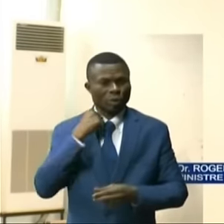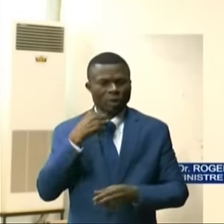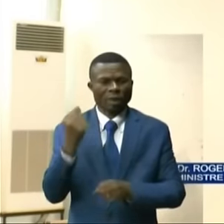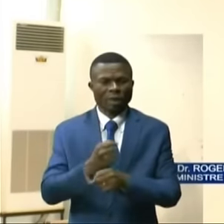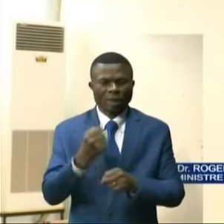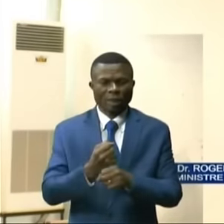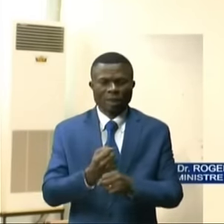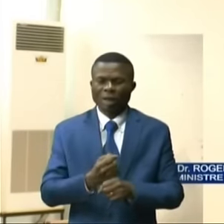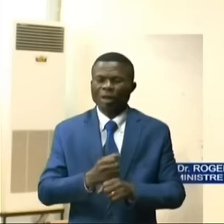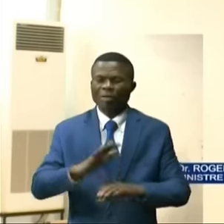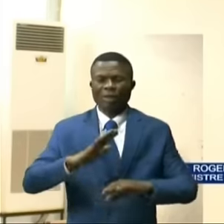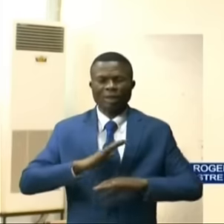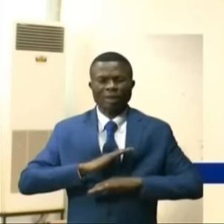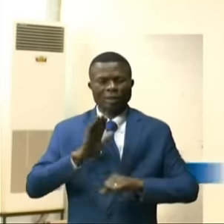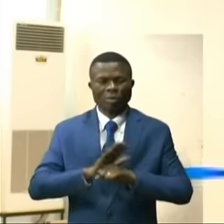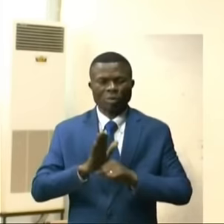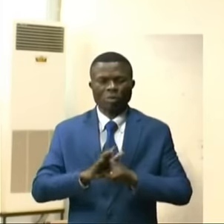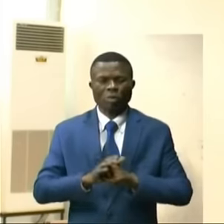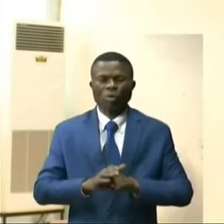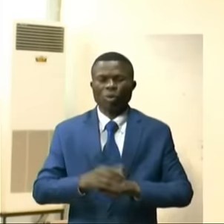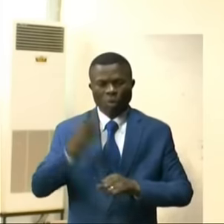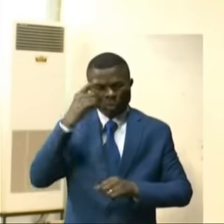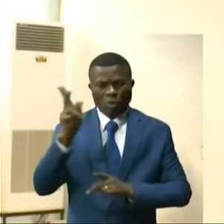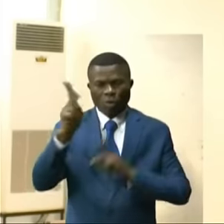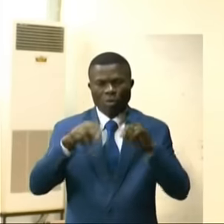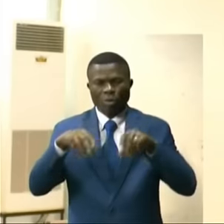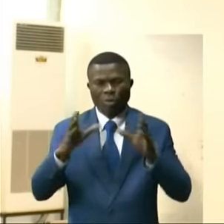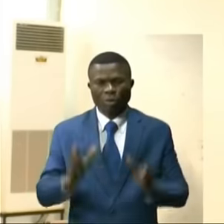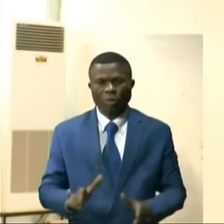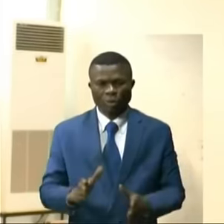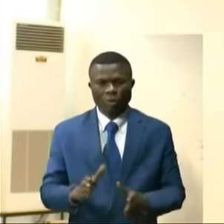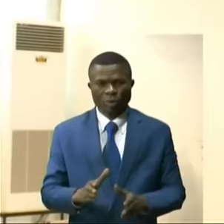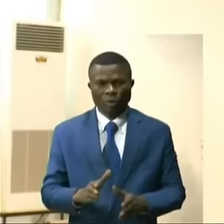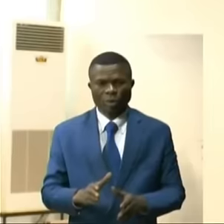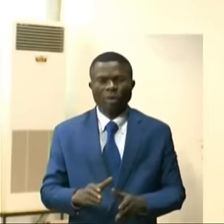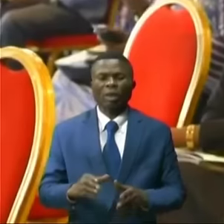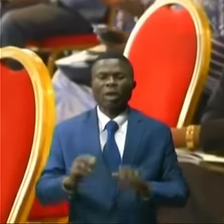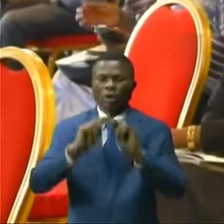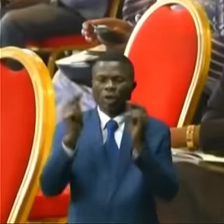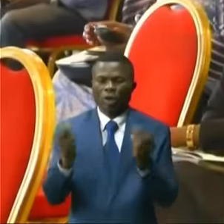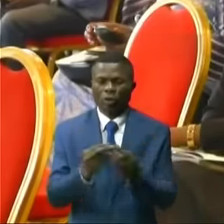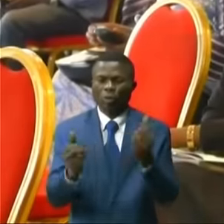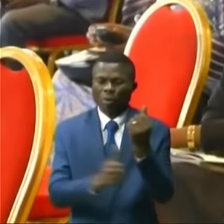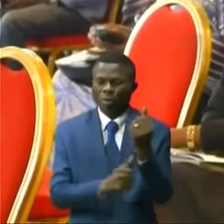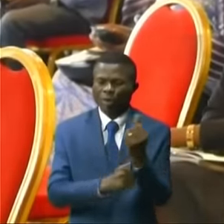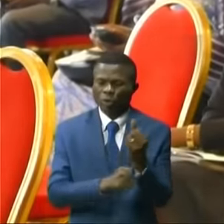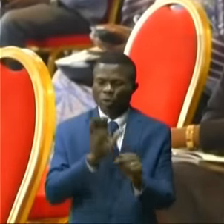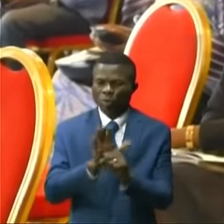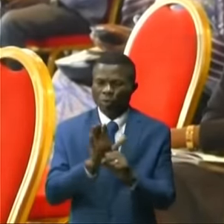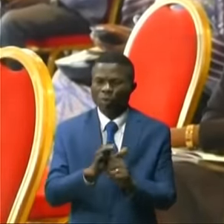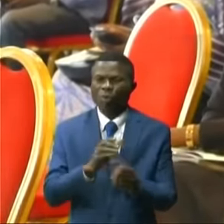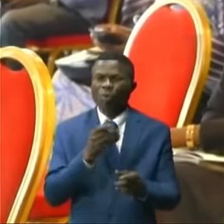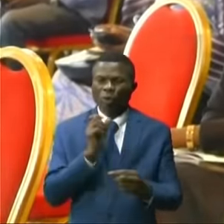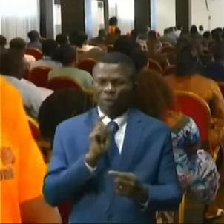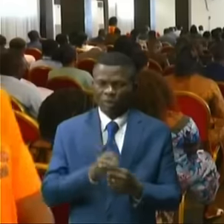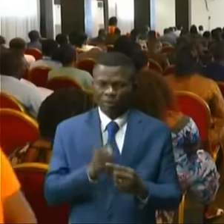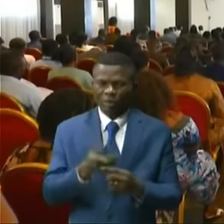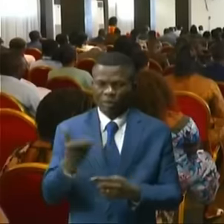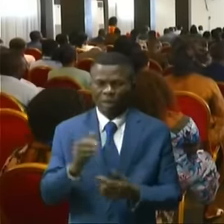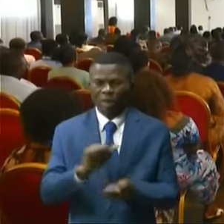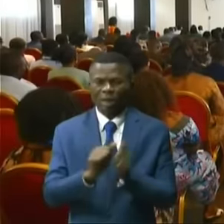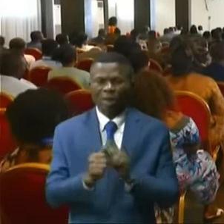sitaire pour nos compatriotes parce que le niveau de nos ressources humaines est un vrai problème que nous avons au ministère de la